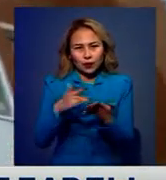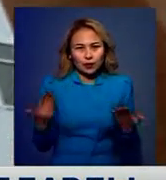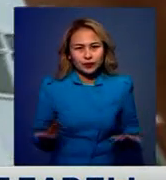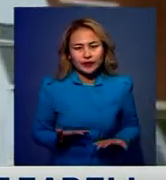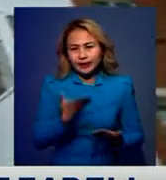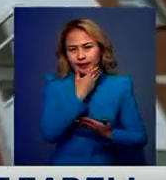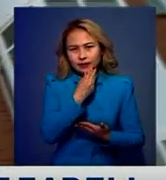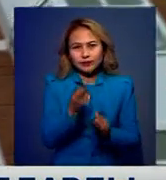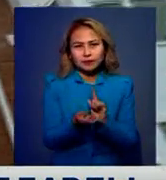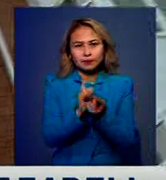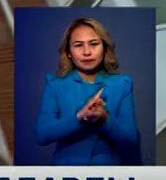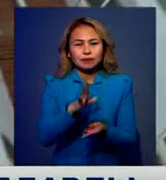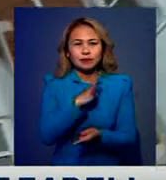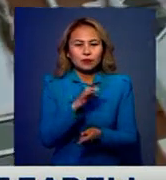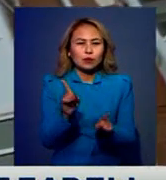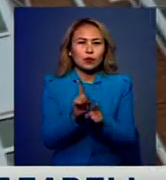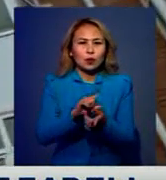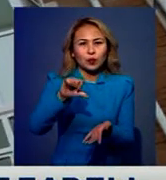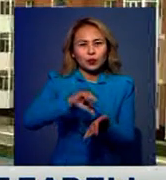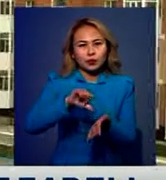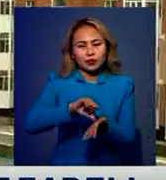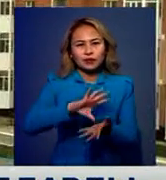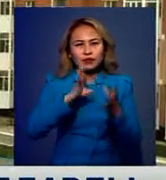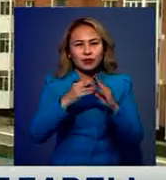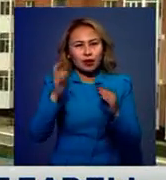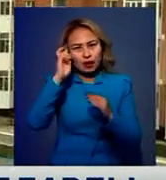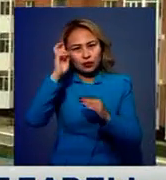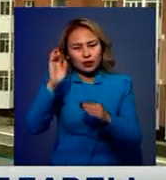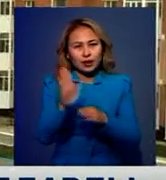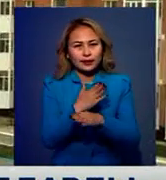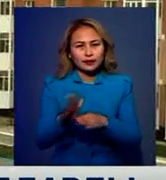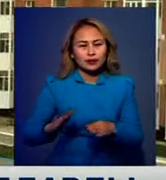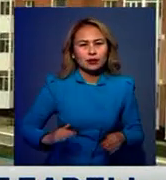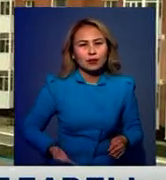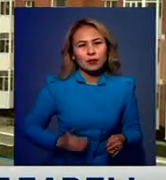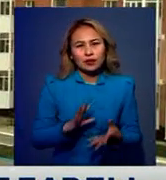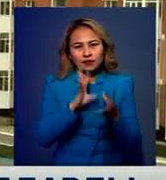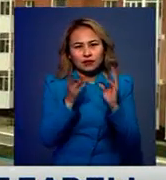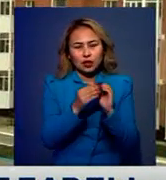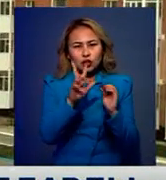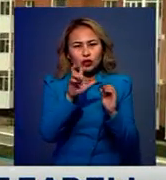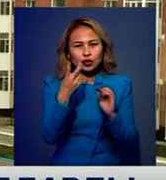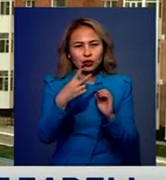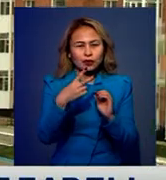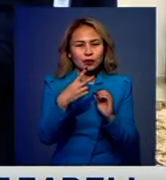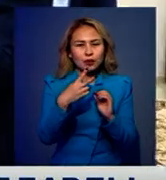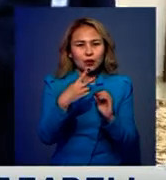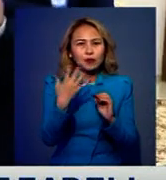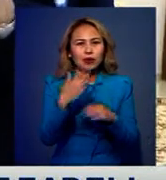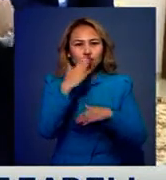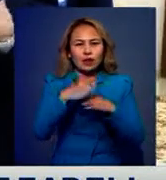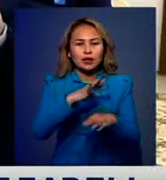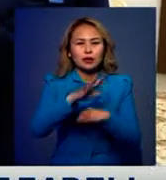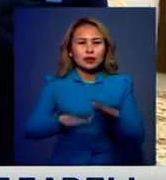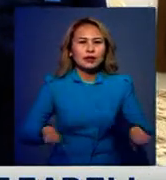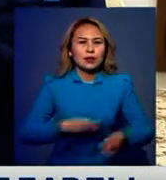келбетін қалыптастыруға өңір кәсіпкерлері де атсалысуда. Осы күні мемлекеттік жекеменшік әріптестік аясында 320 орындық бөбекжай қолданысқа